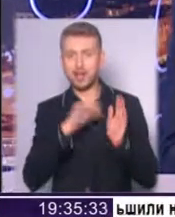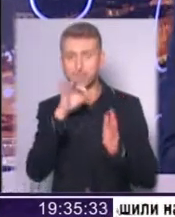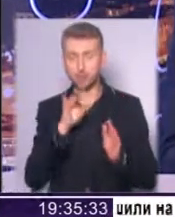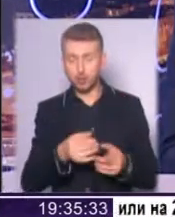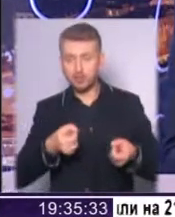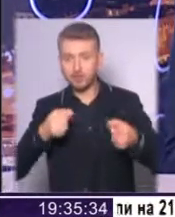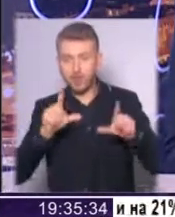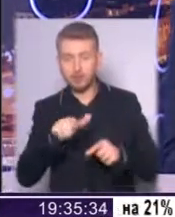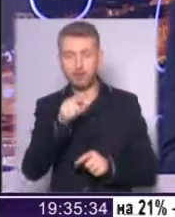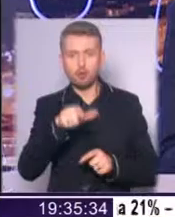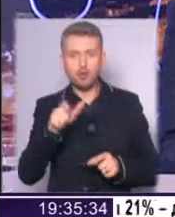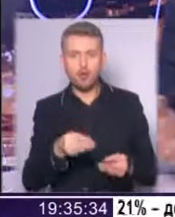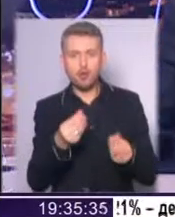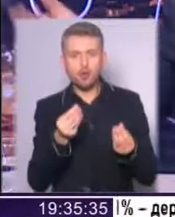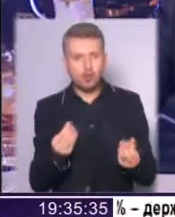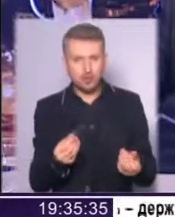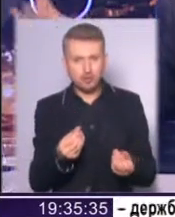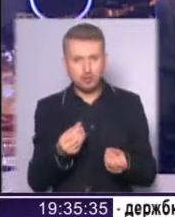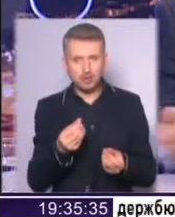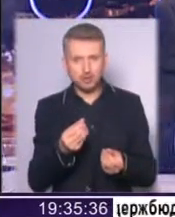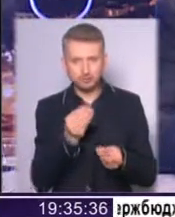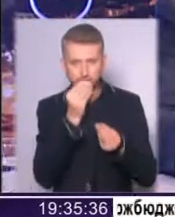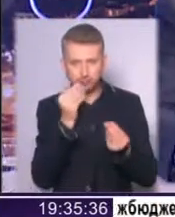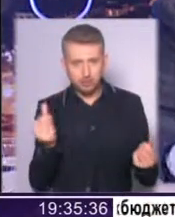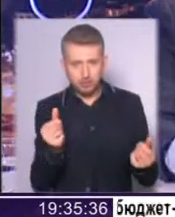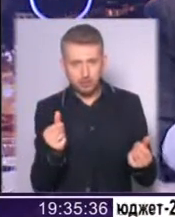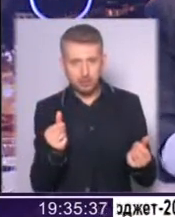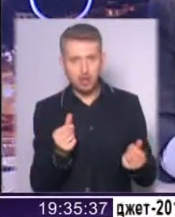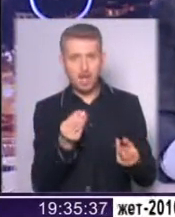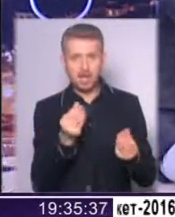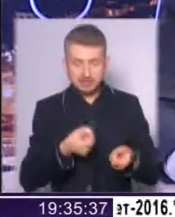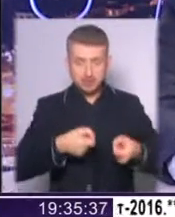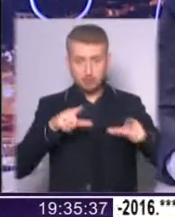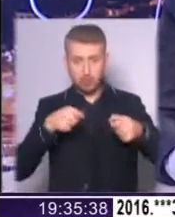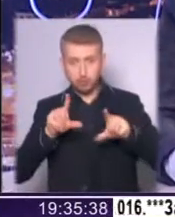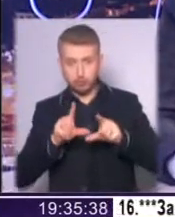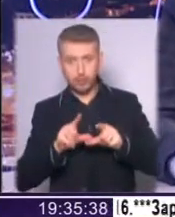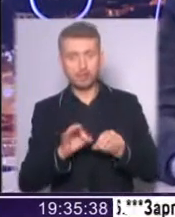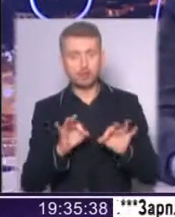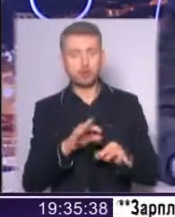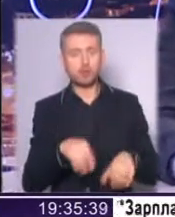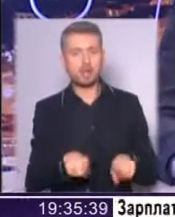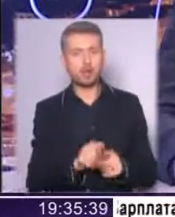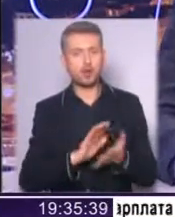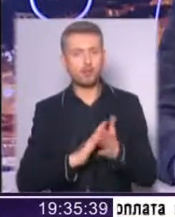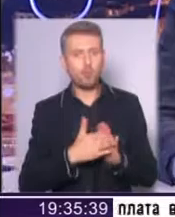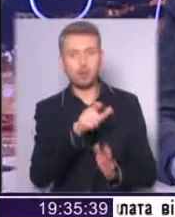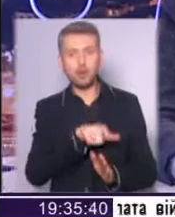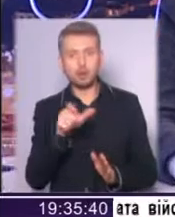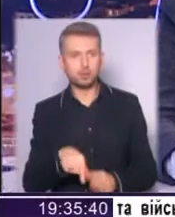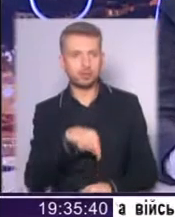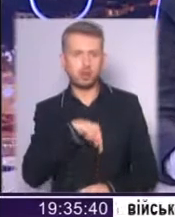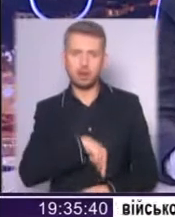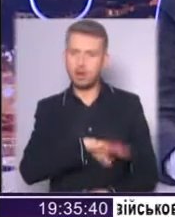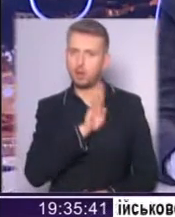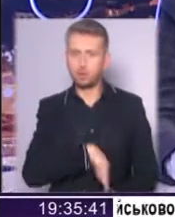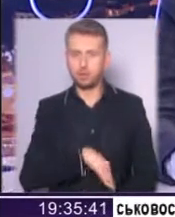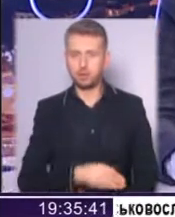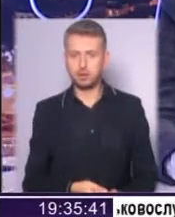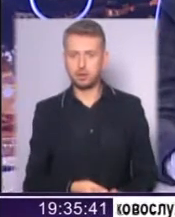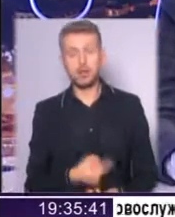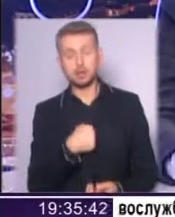і заробітних плат. Але ж інфляція на цей рік прогноз 40% чи 42%, там вже цього року 42% було. Тобто, ну, про що ми говоримо? У нас за